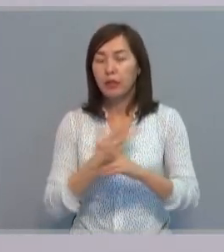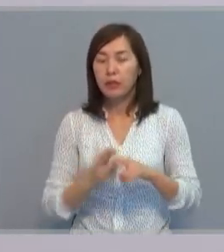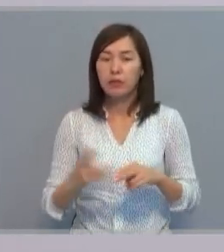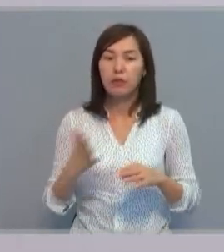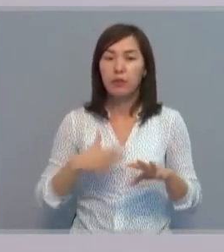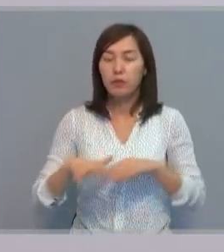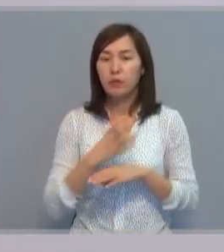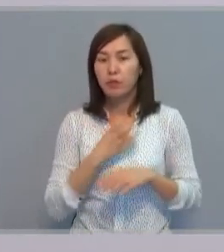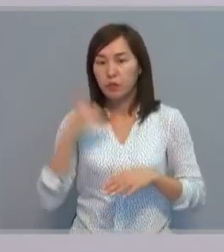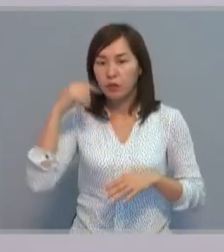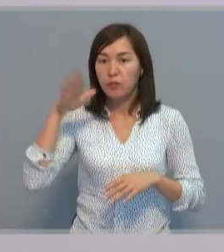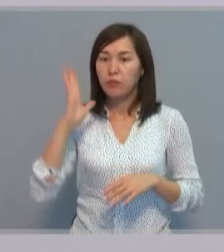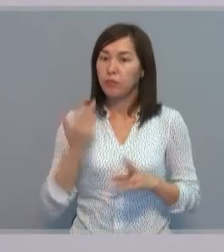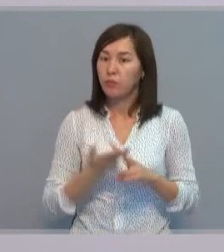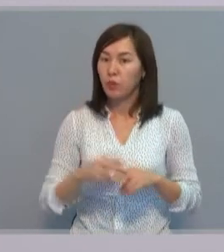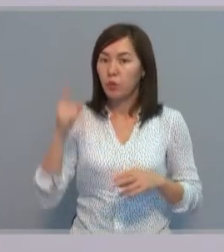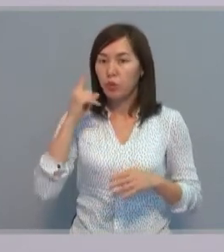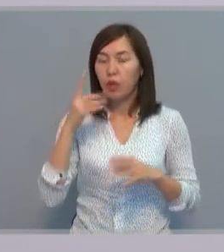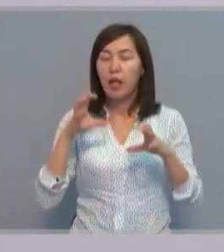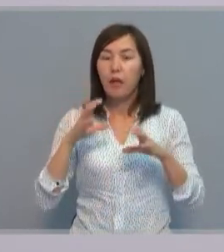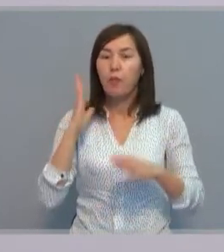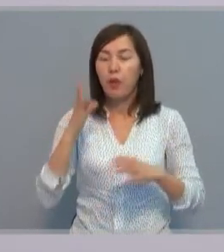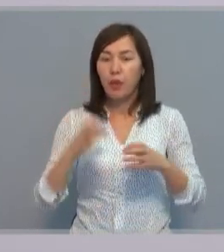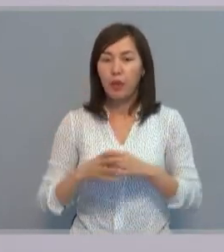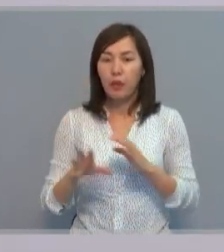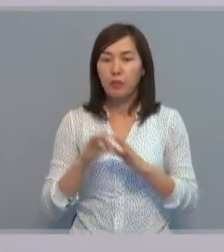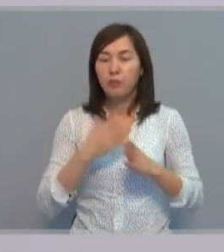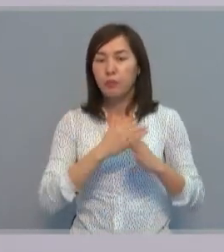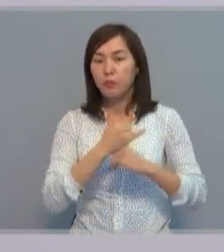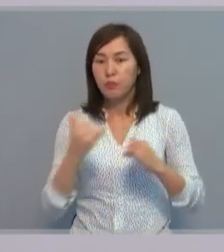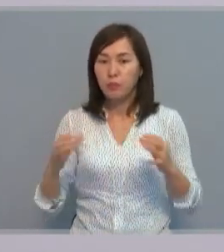так что народ нас хорошо знает. Поэтому думаю, что в предстоящей кампании народ поддержит нашу партию.